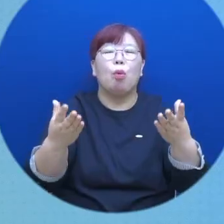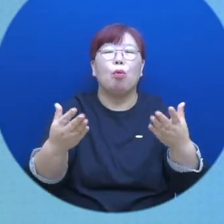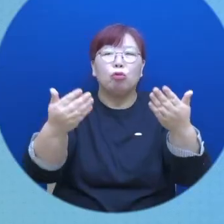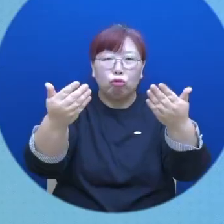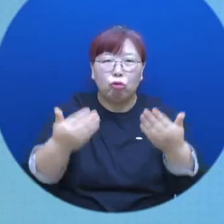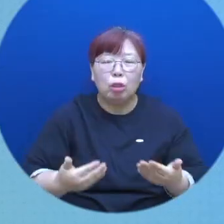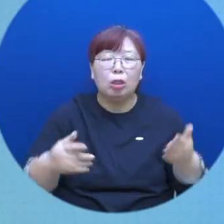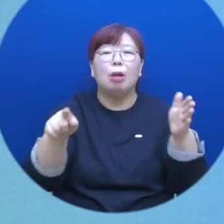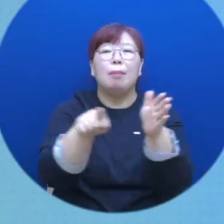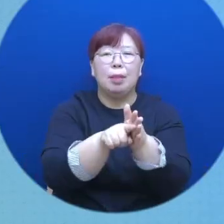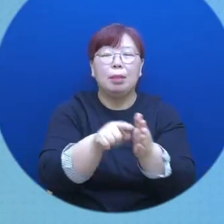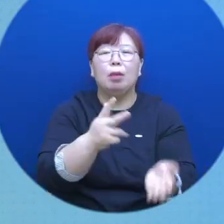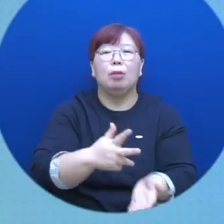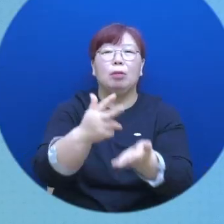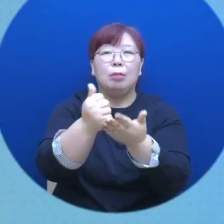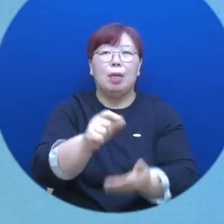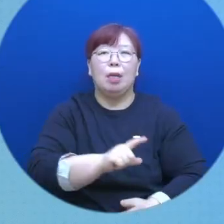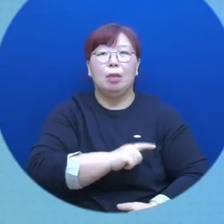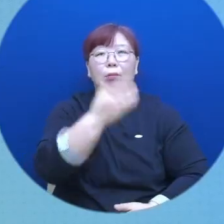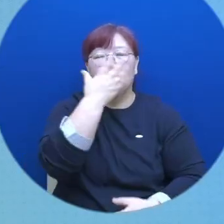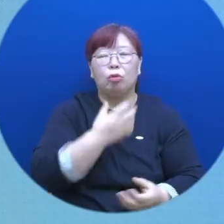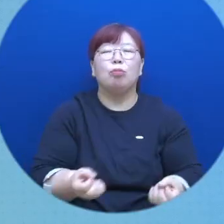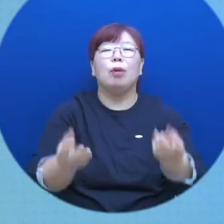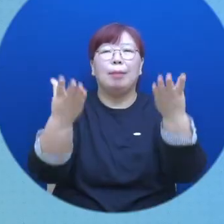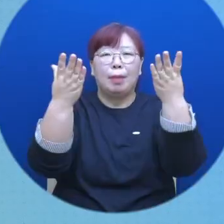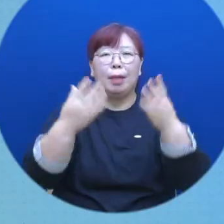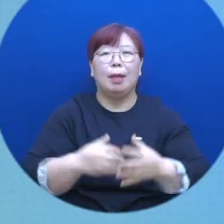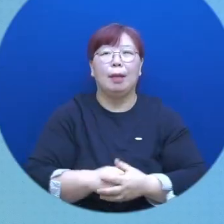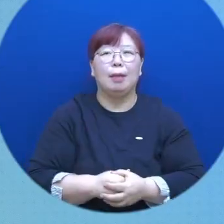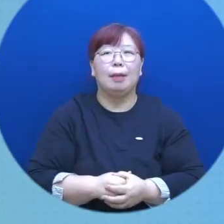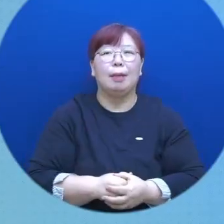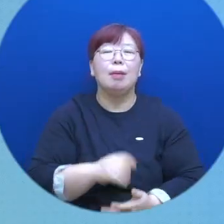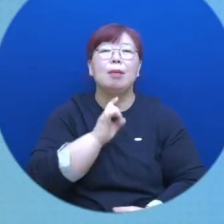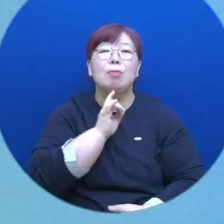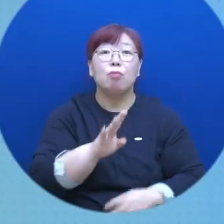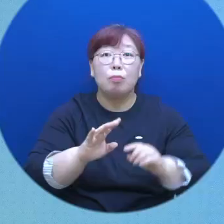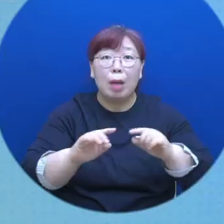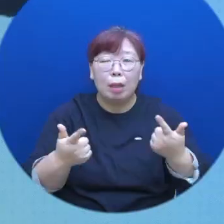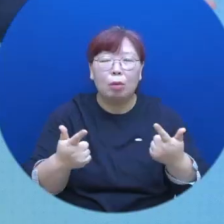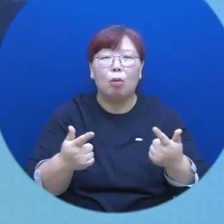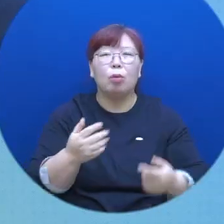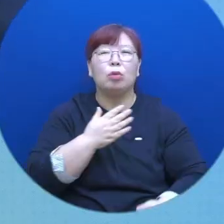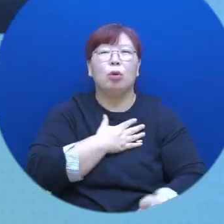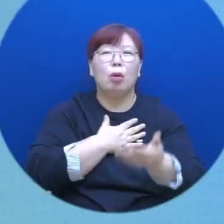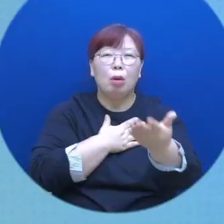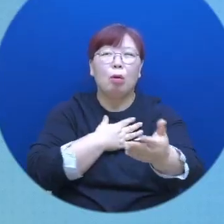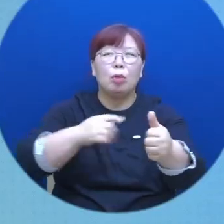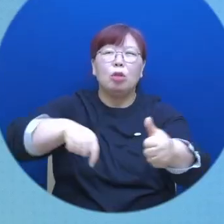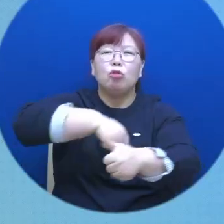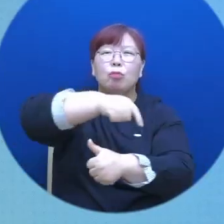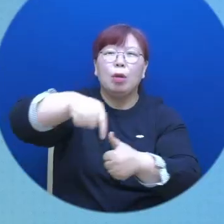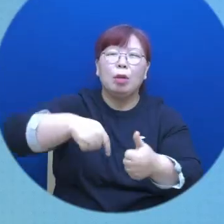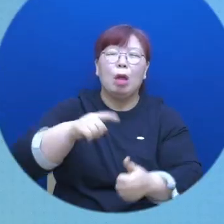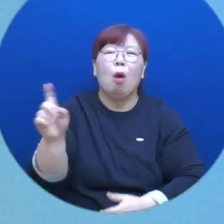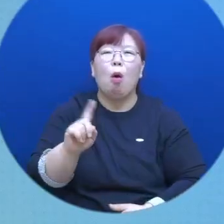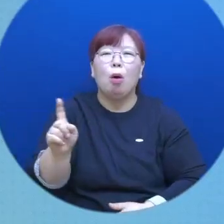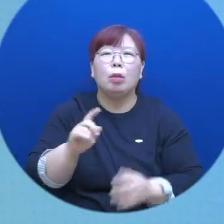주십니다. 믿으시기를 주의 이름으로 축원합니다. 뿐만 아니라 저와 여러분의 주위에 어떤